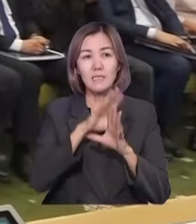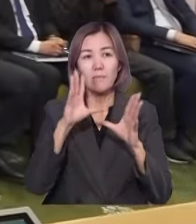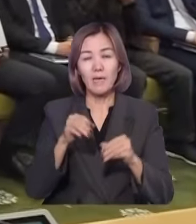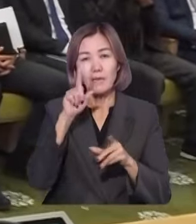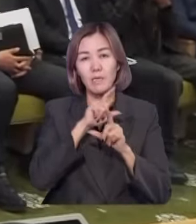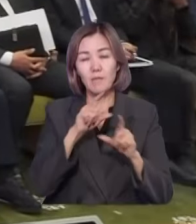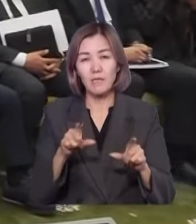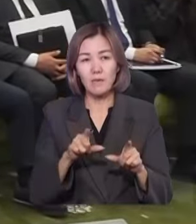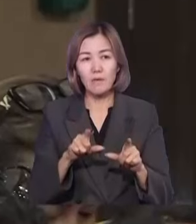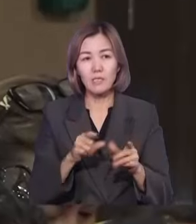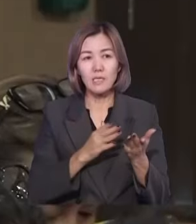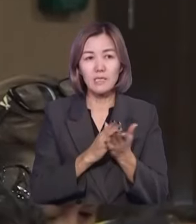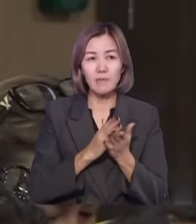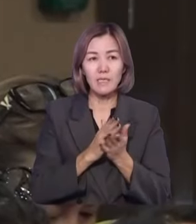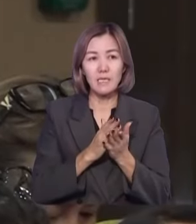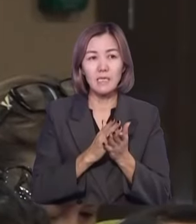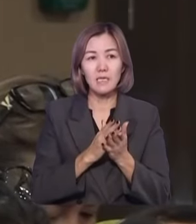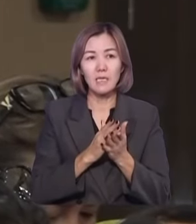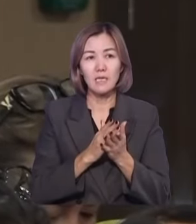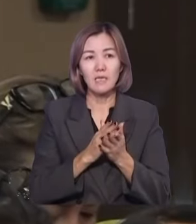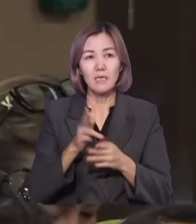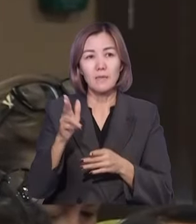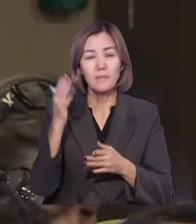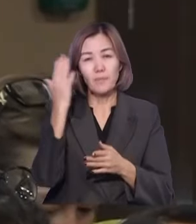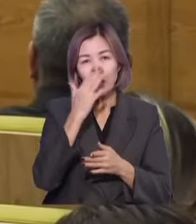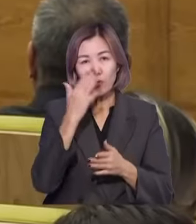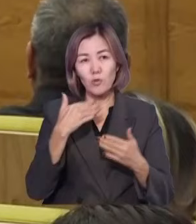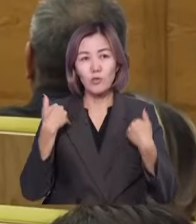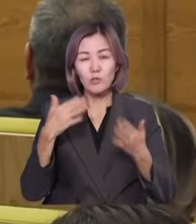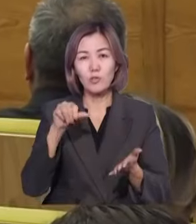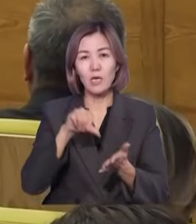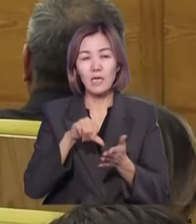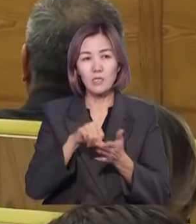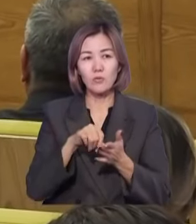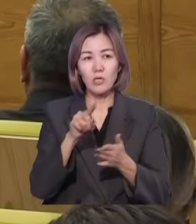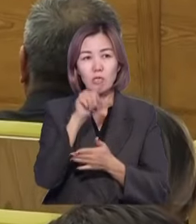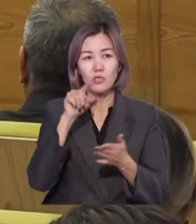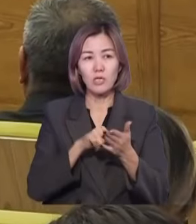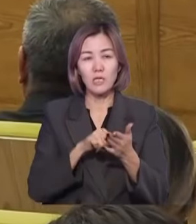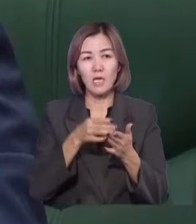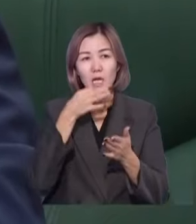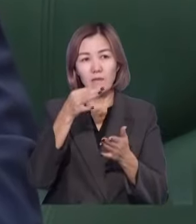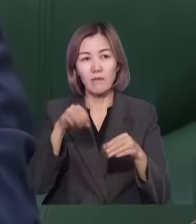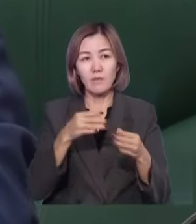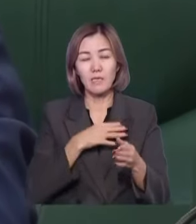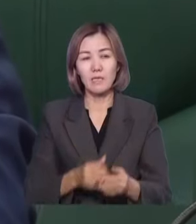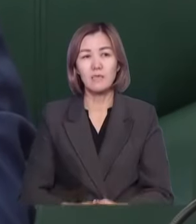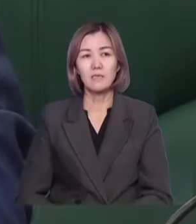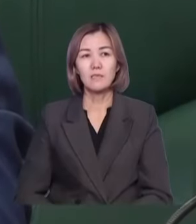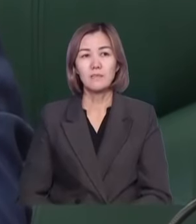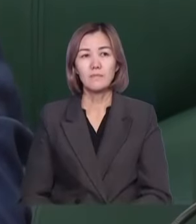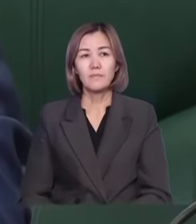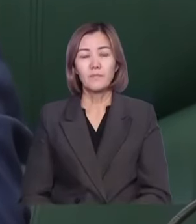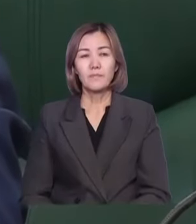мекеме басшылары мен қызметкерлеріне арнайы бейне ролик көрсетіліп, қатысушылар тарапынан қойған сұрақтарға жауап берілді. Елдана